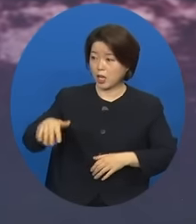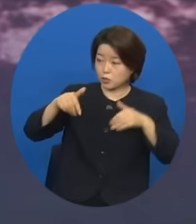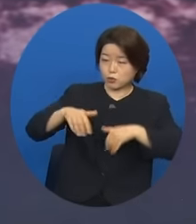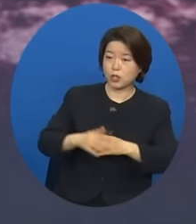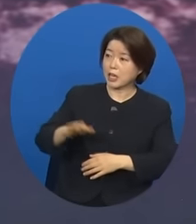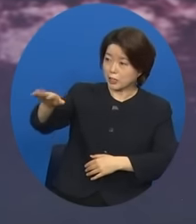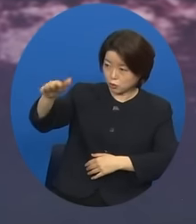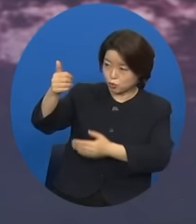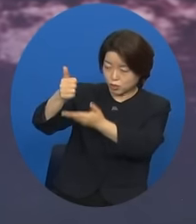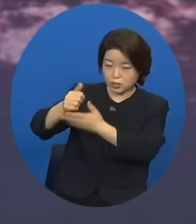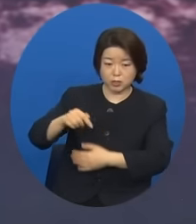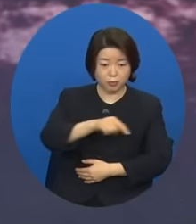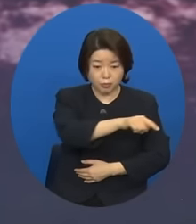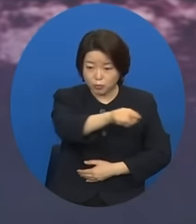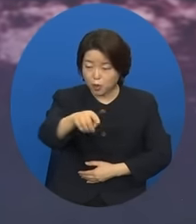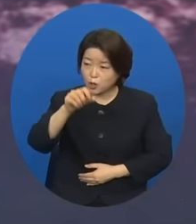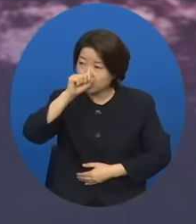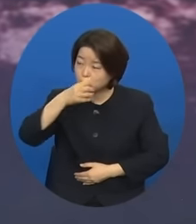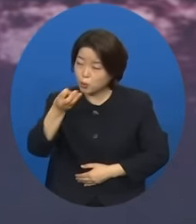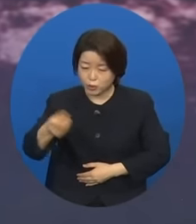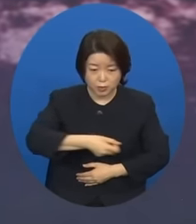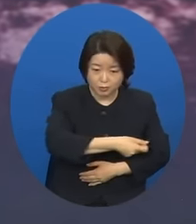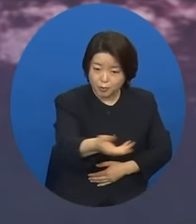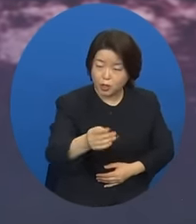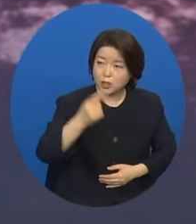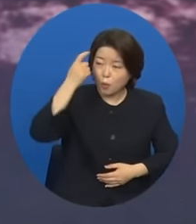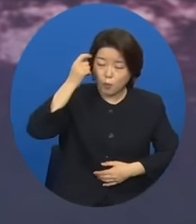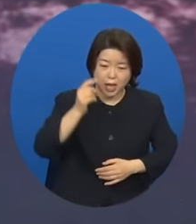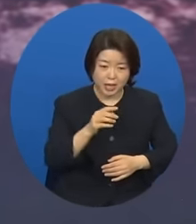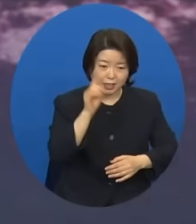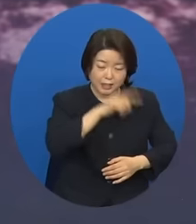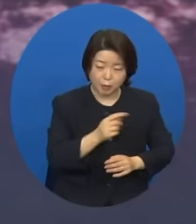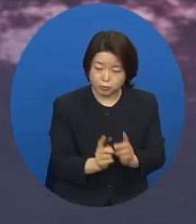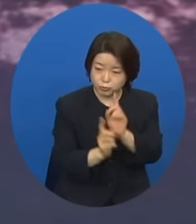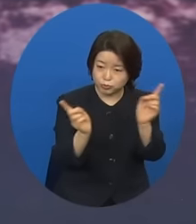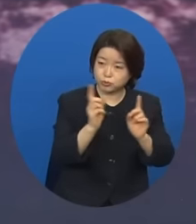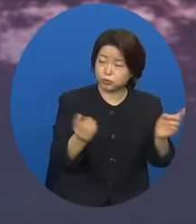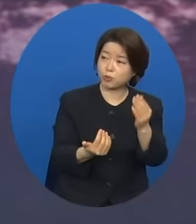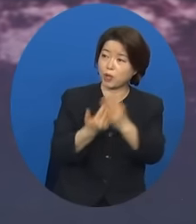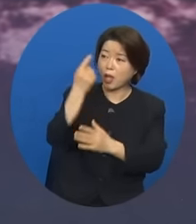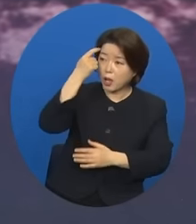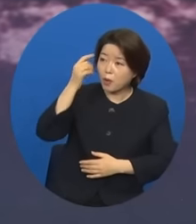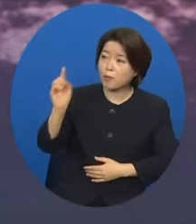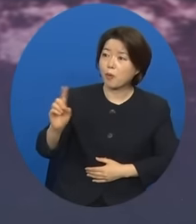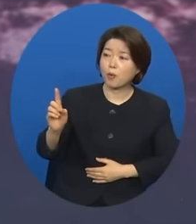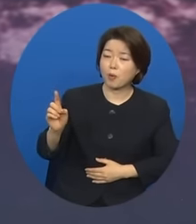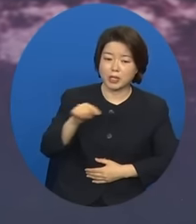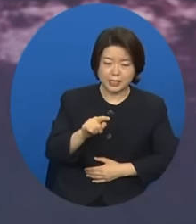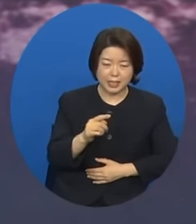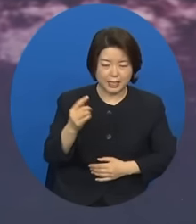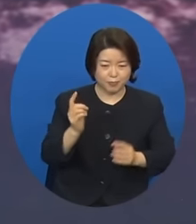주인이죠 아니 좋은 씨를 뿌렸는데 왜 가라지가이 가라지가 어디서 나오냐 이거요이